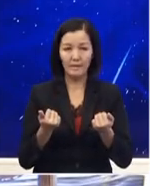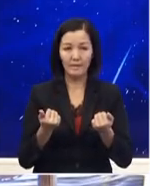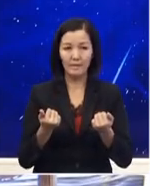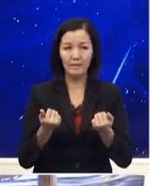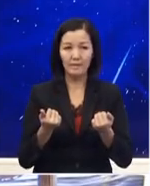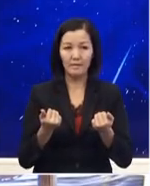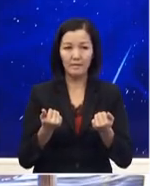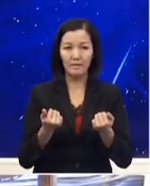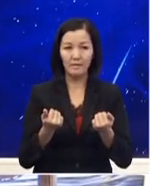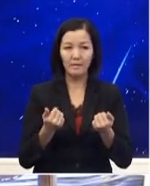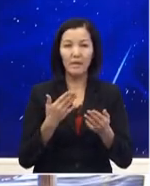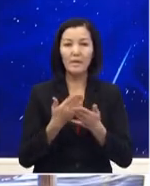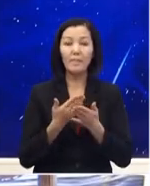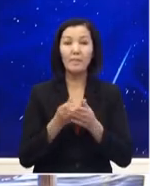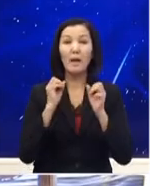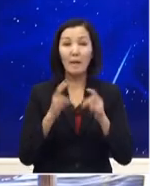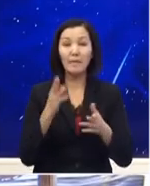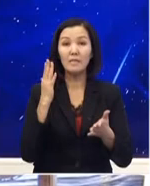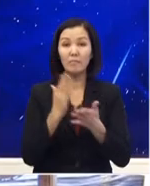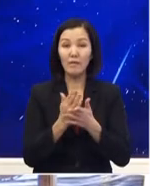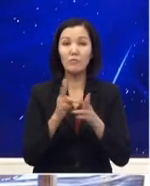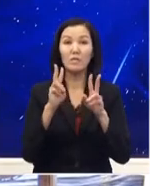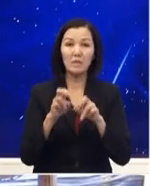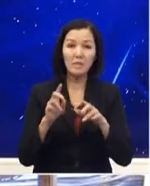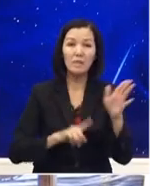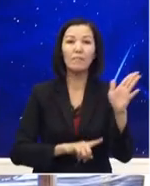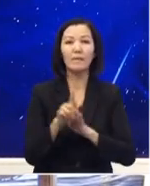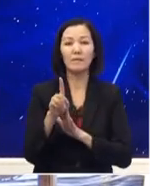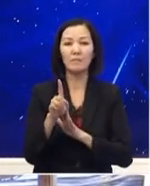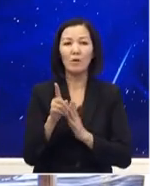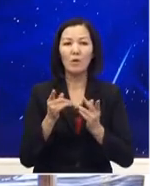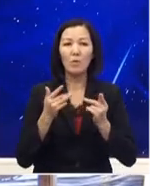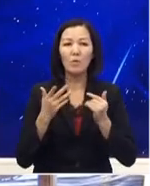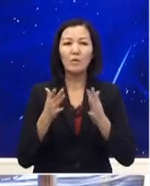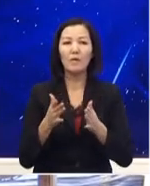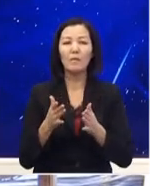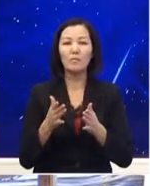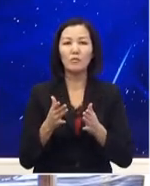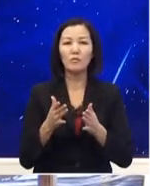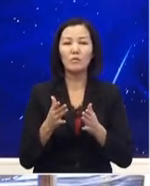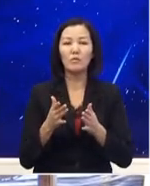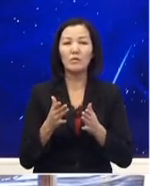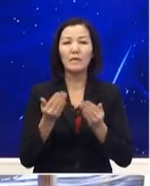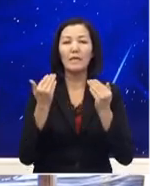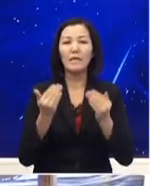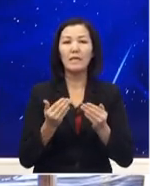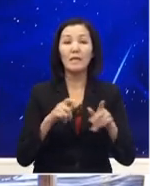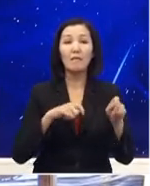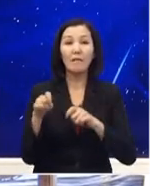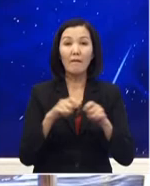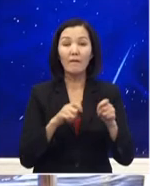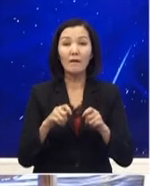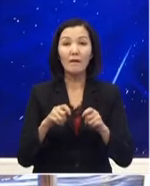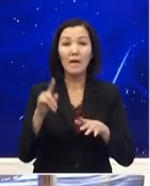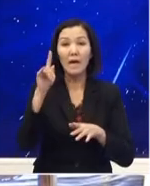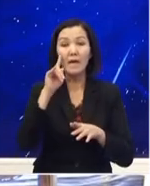Қауіпті жағдай болса, сонда ғана анықтау басталады. Ол тауар уже елге кірді. Енді өнім Қазақстанға кірмей